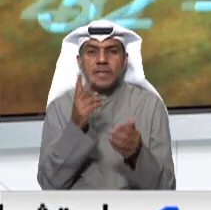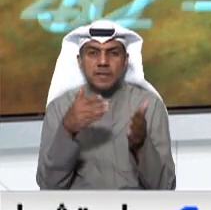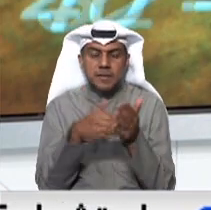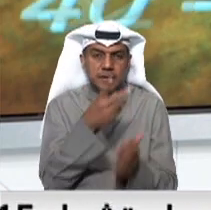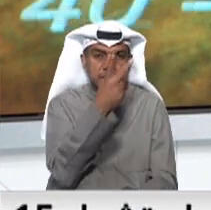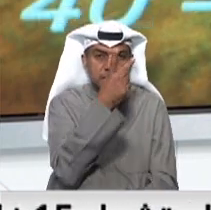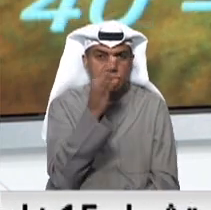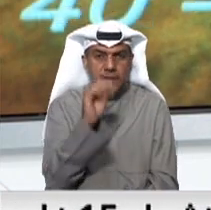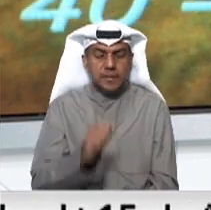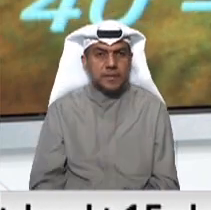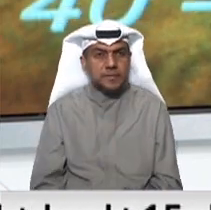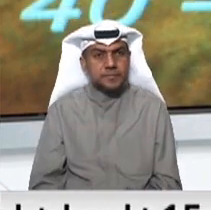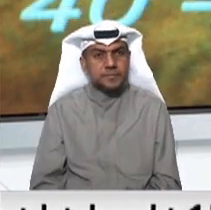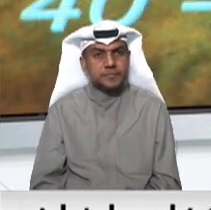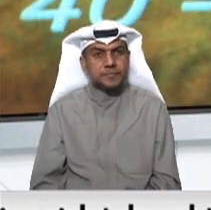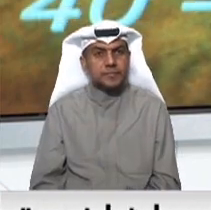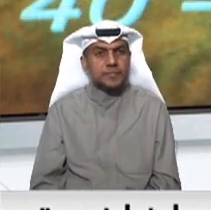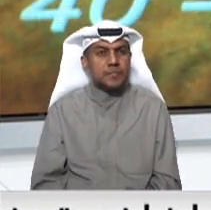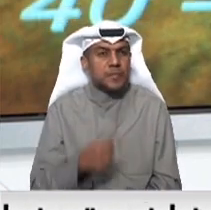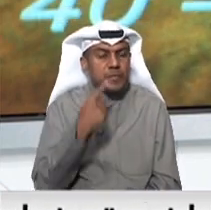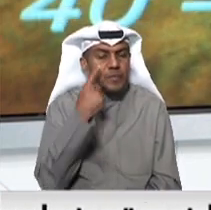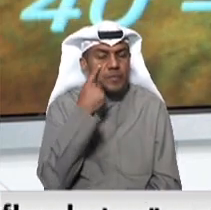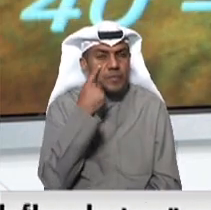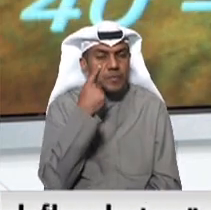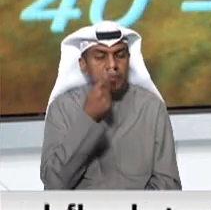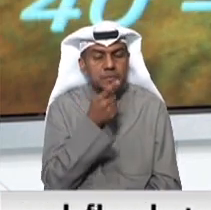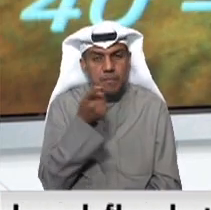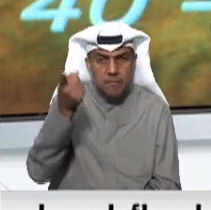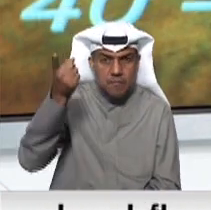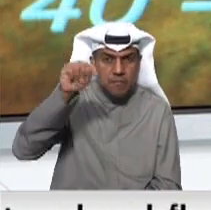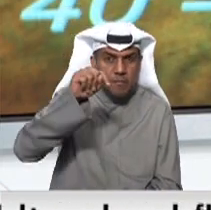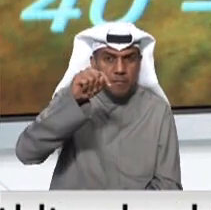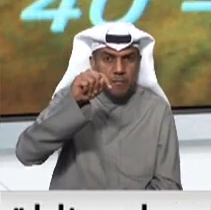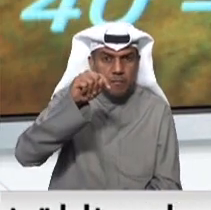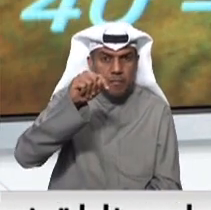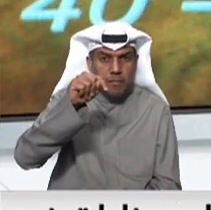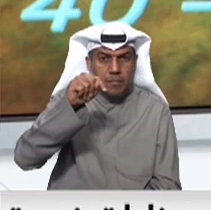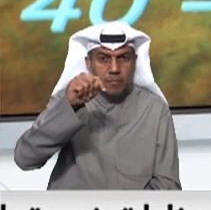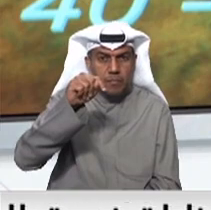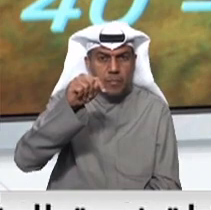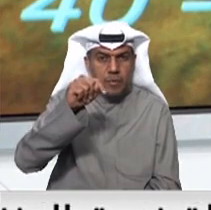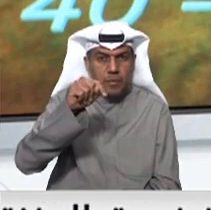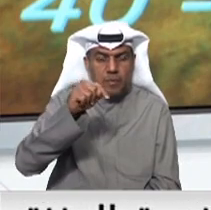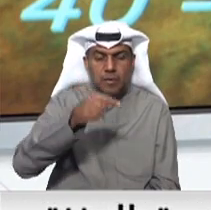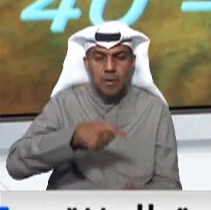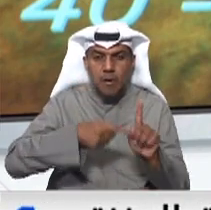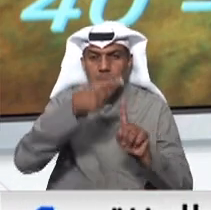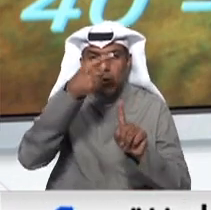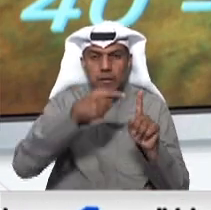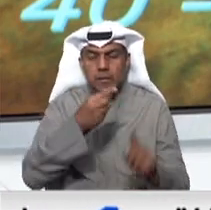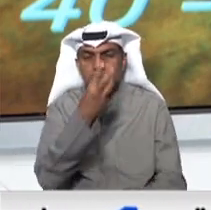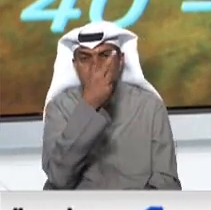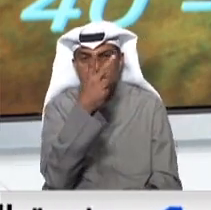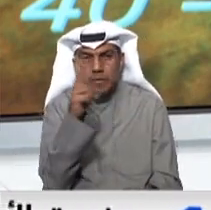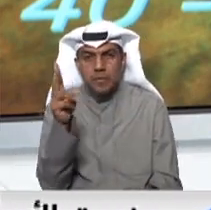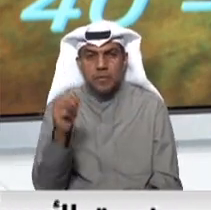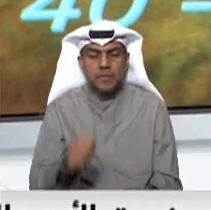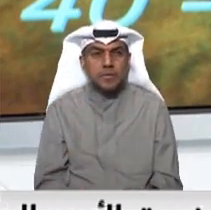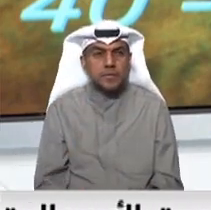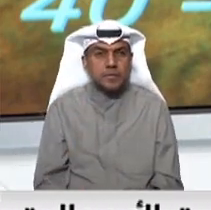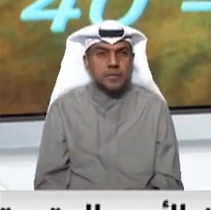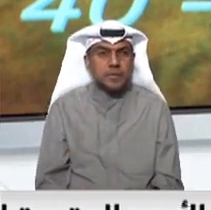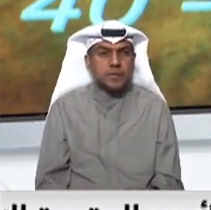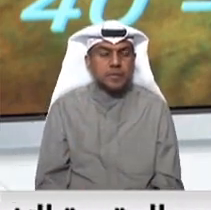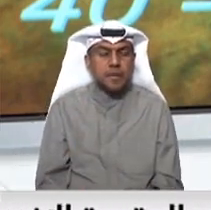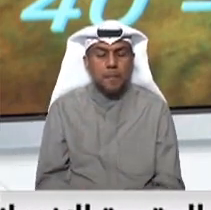32 كيلومتر في الساعة. من بعد منتصف نهار يوم الغد ودرجات الحرارة العظمى المتوقعة قد تصل إلى 23 درجة مئوية في